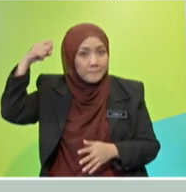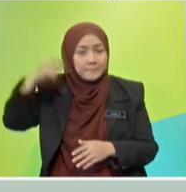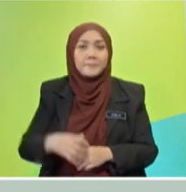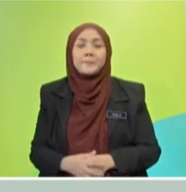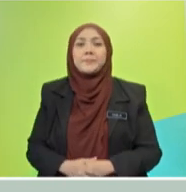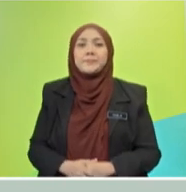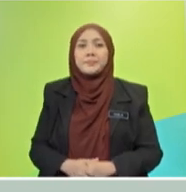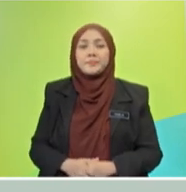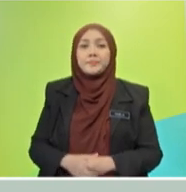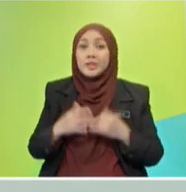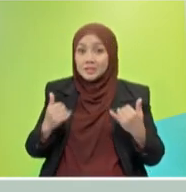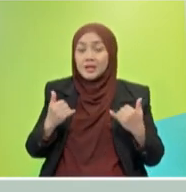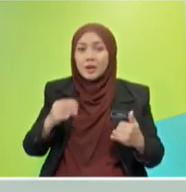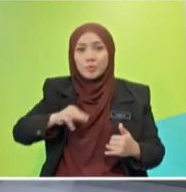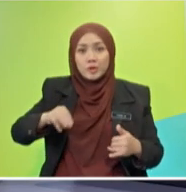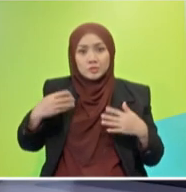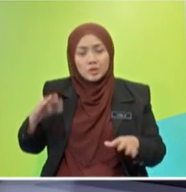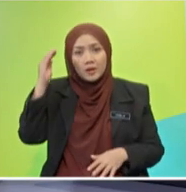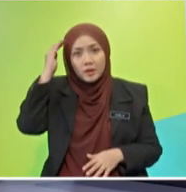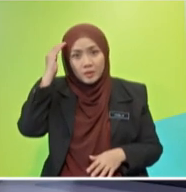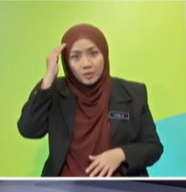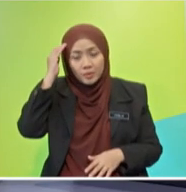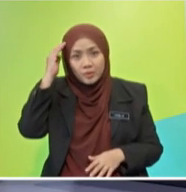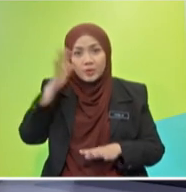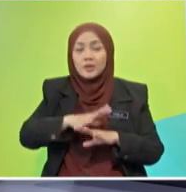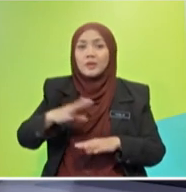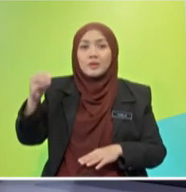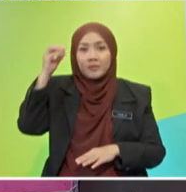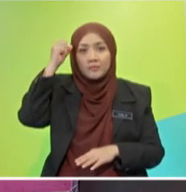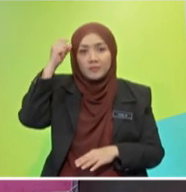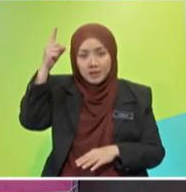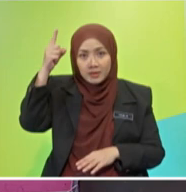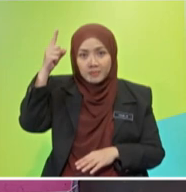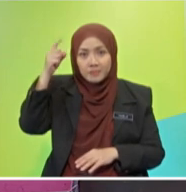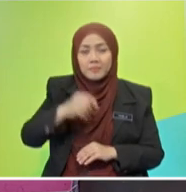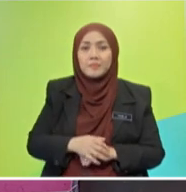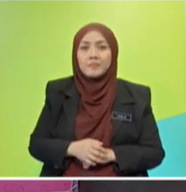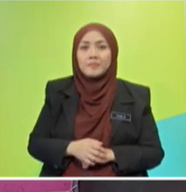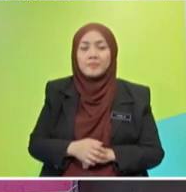sekarang murid Kita paham ya paham